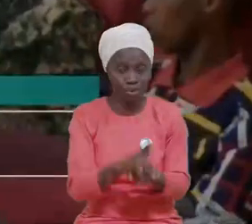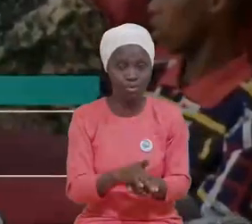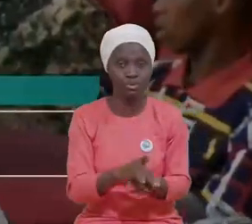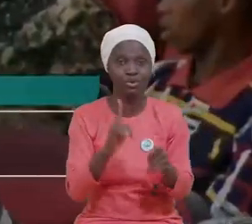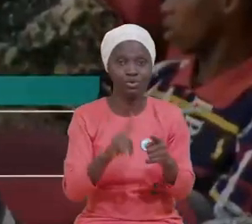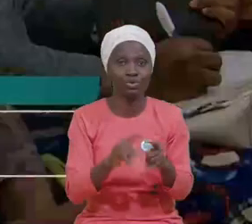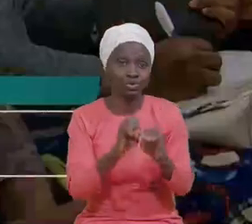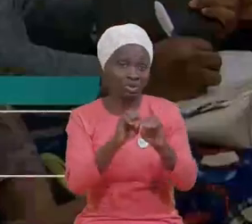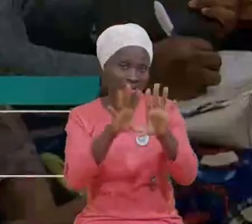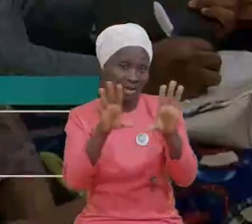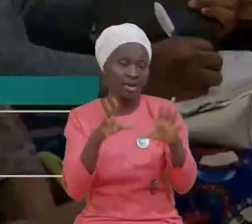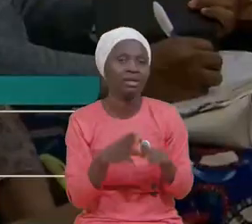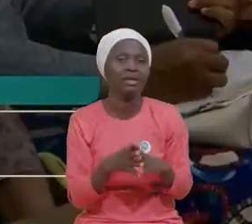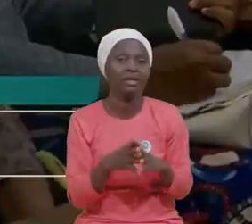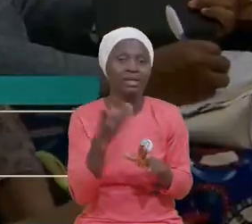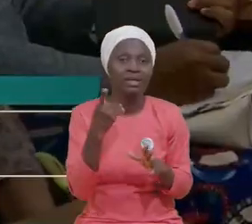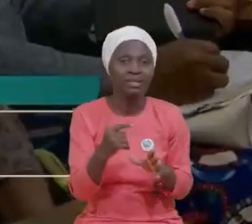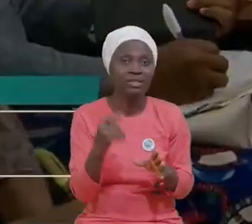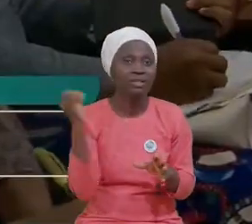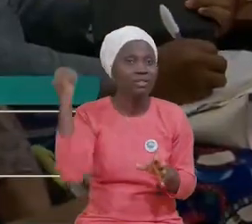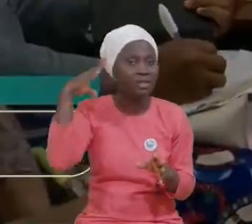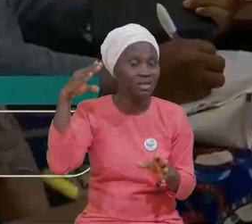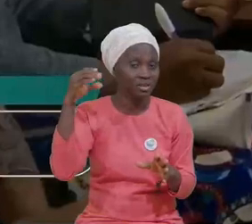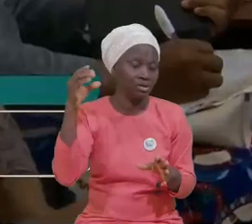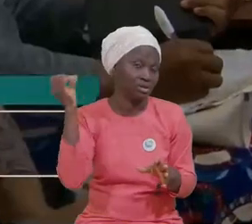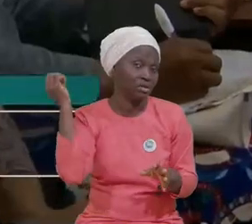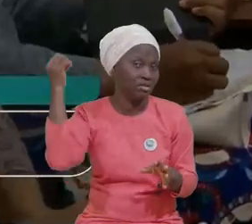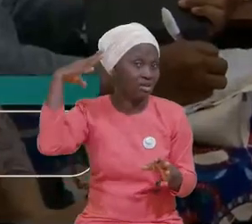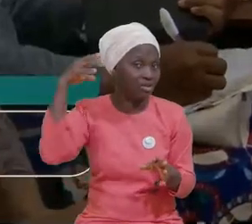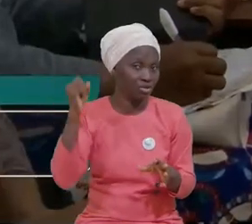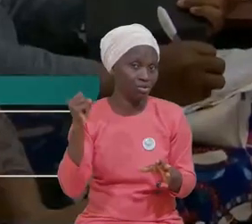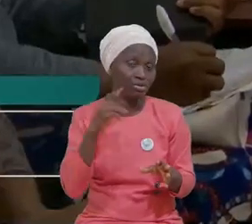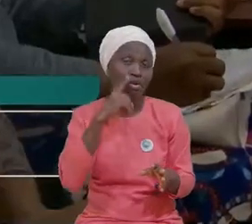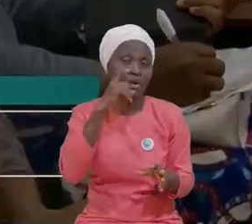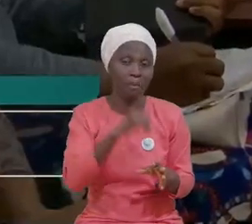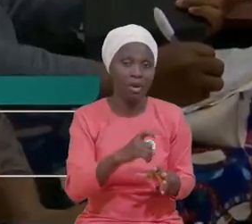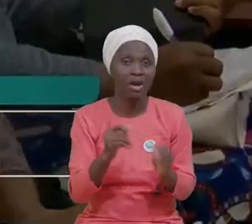la promesse de briller. Le commandement gracieux. Maintenant, Dieu